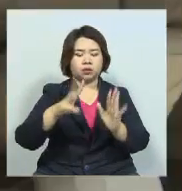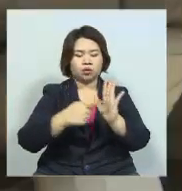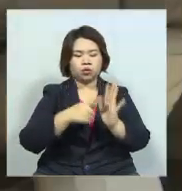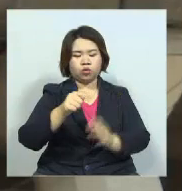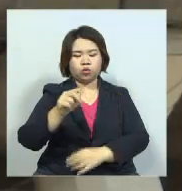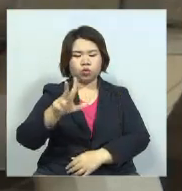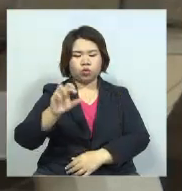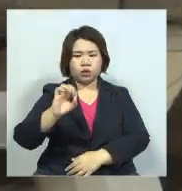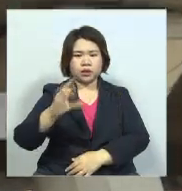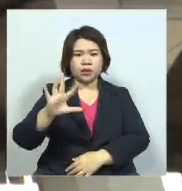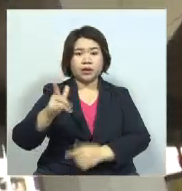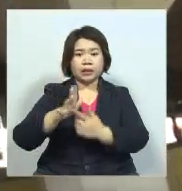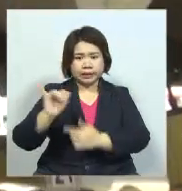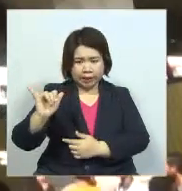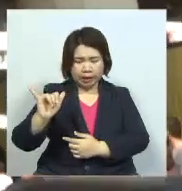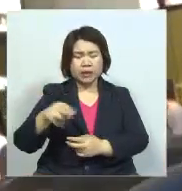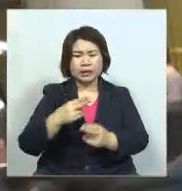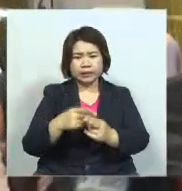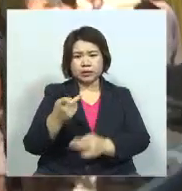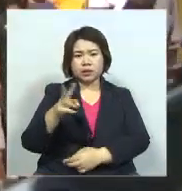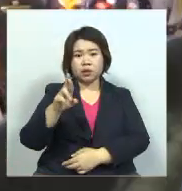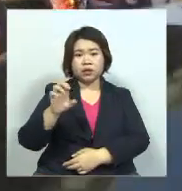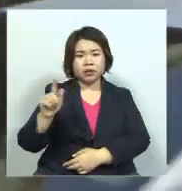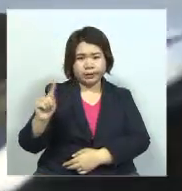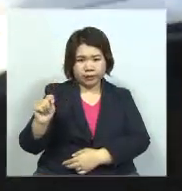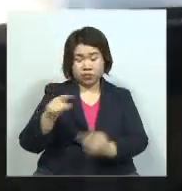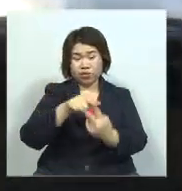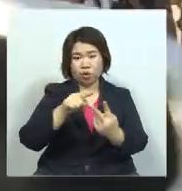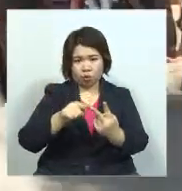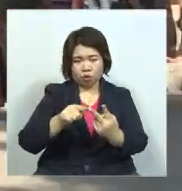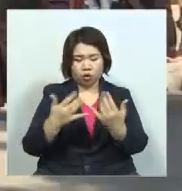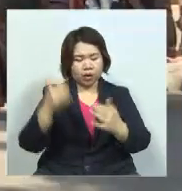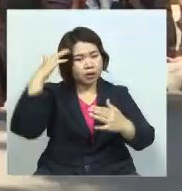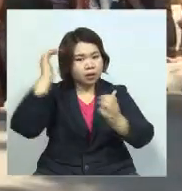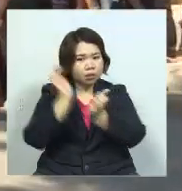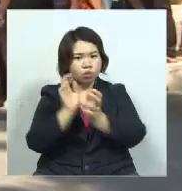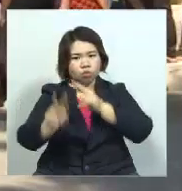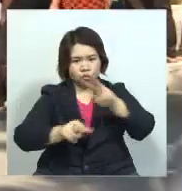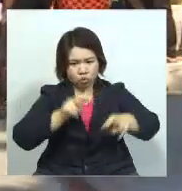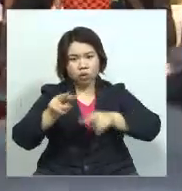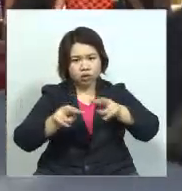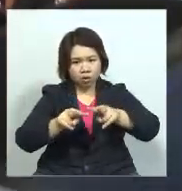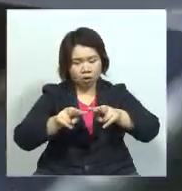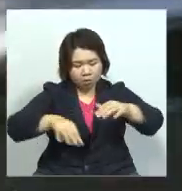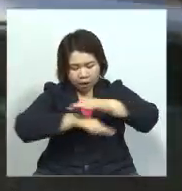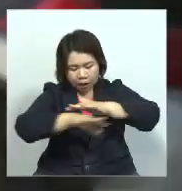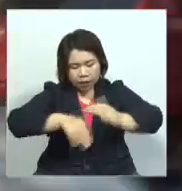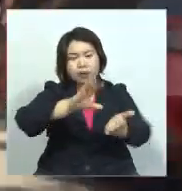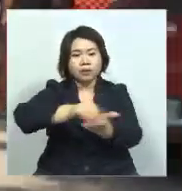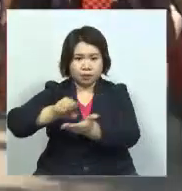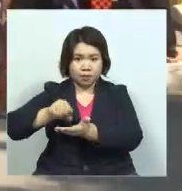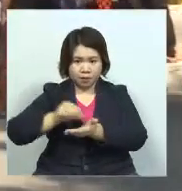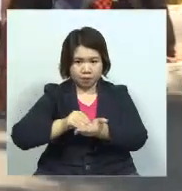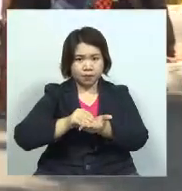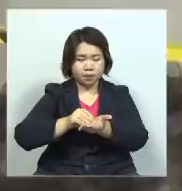ยสุราชาและนายคริสวรากลางล่าสุดตำรวจภูธรรัตนาธิเบศเข้าตรวจสอบที่เกิดเหตุแล้วก็เข้าไปเก็บหลักฐานทั้งหมด